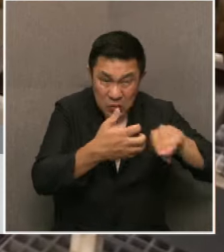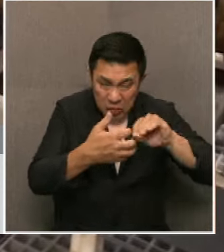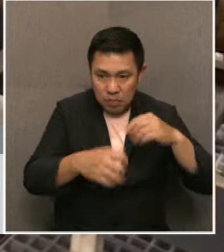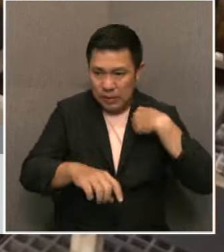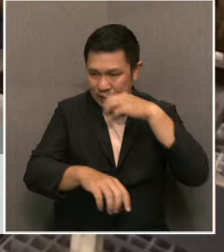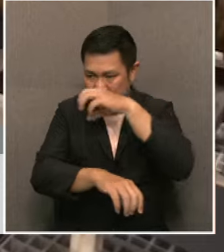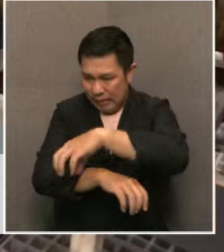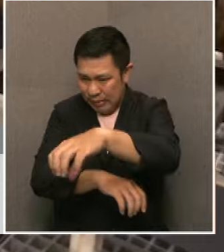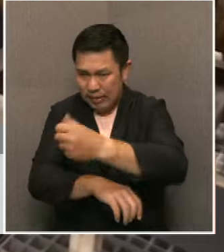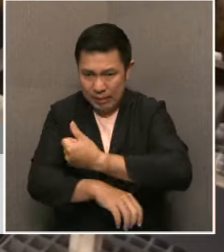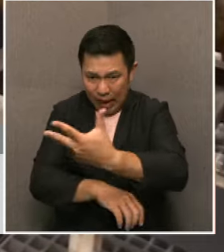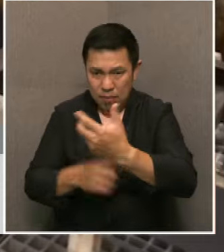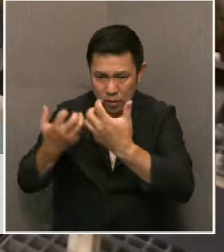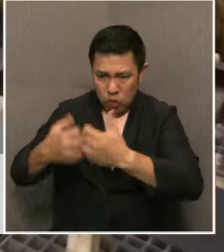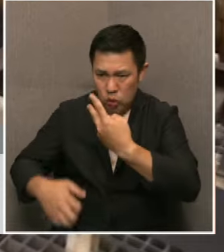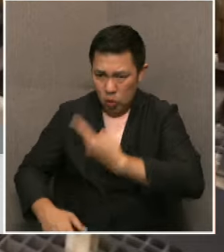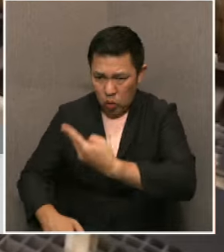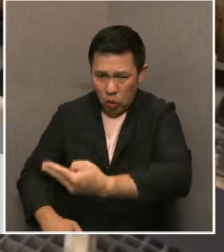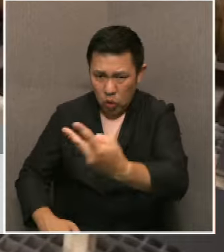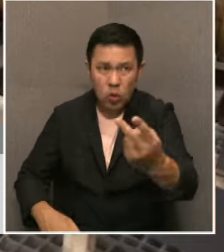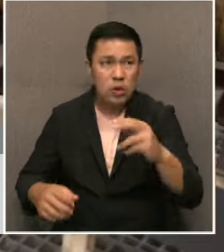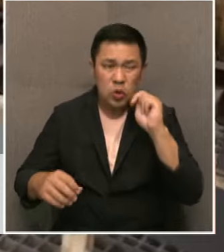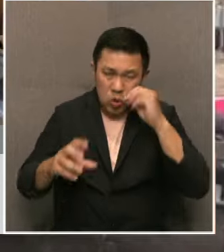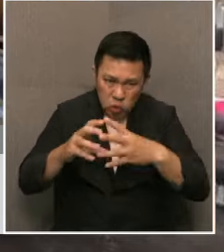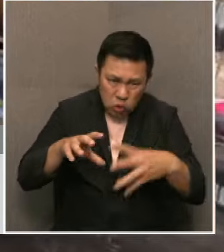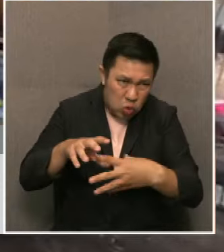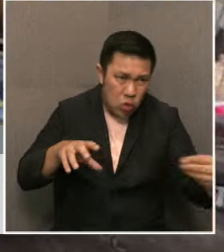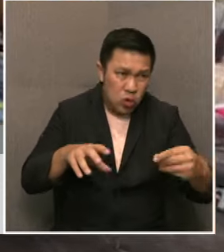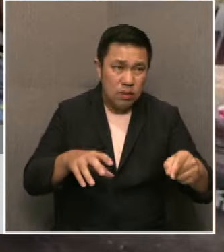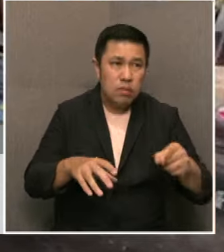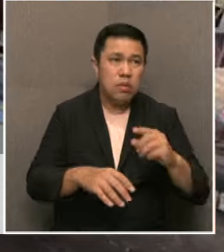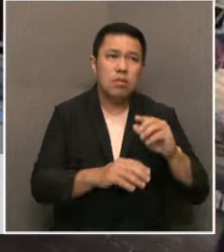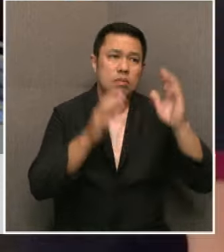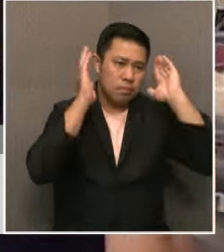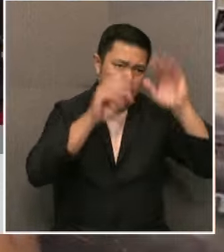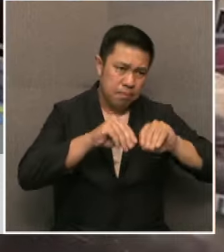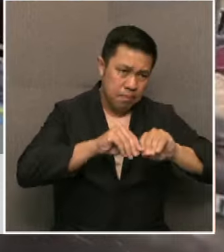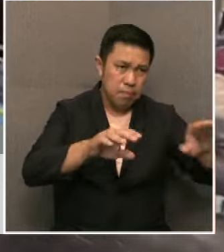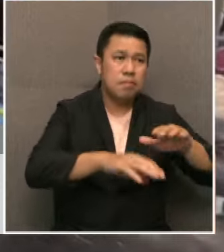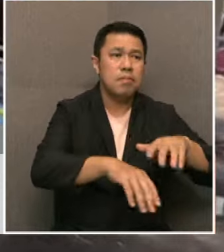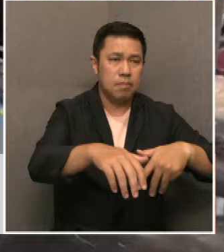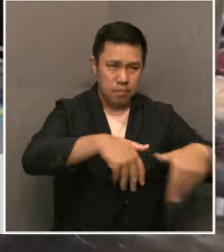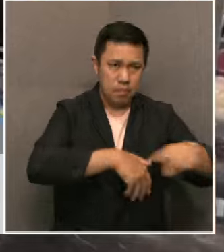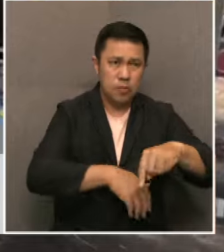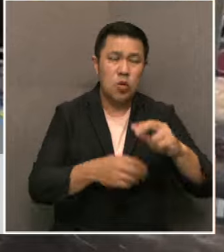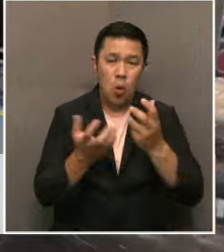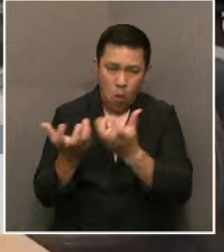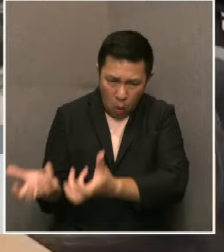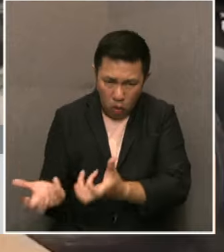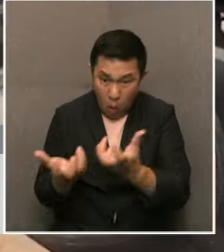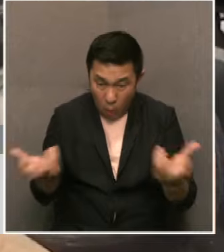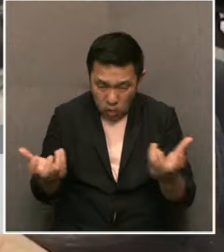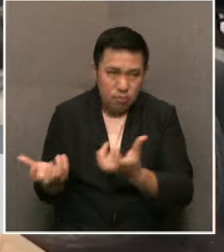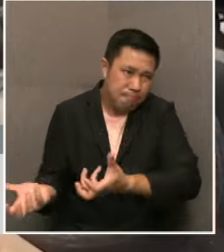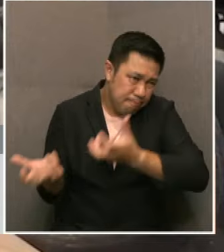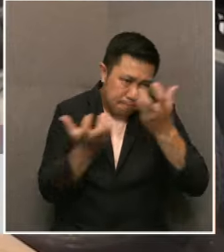เพื่อคอยสูบน้ำจากท่อของเทศบาลออกพร้อมประชาสัมพันธ์ให้ประชาชนเฝ้าระวังขนย้ายสิ่งของสัตว์เลี้ยงไป